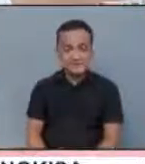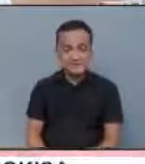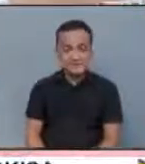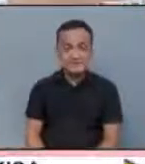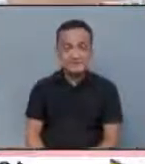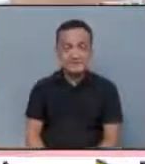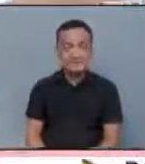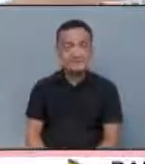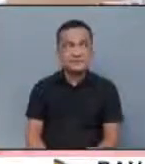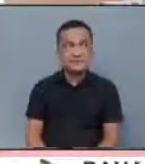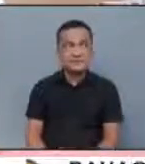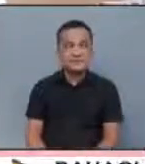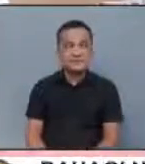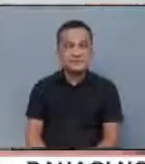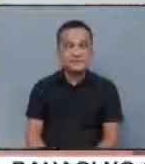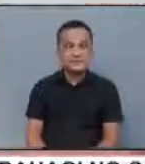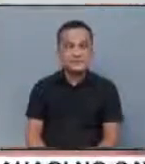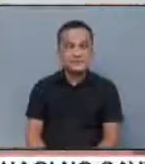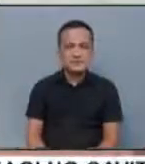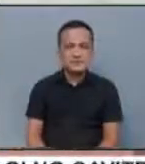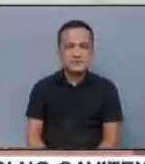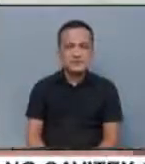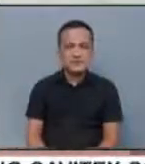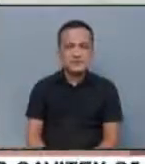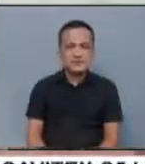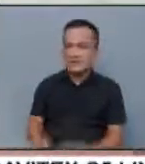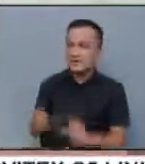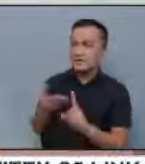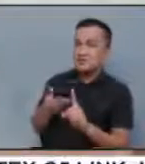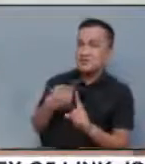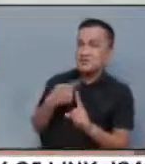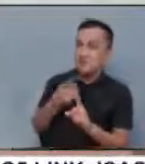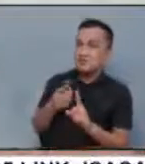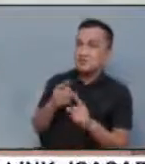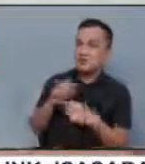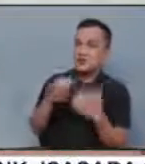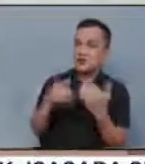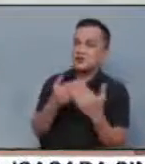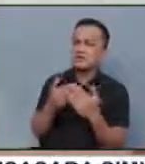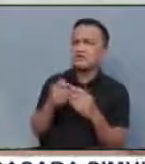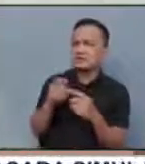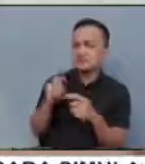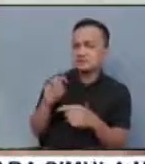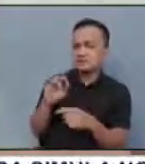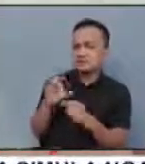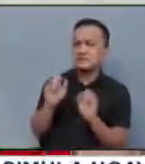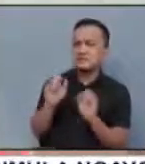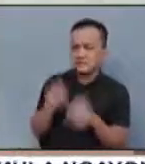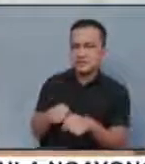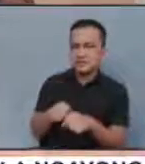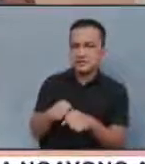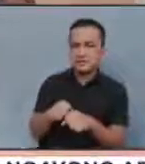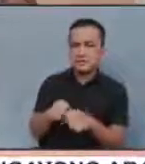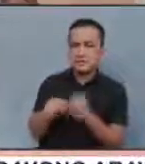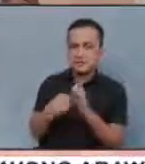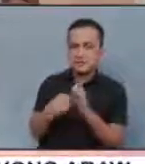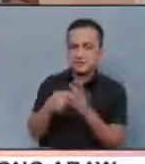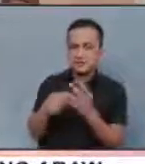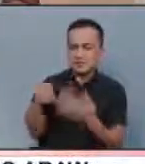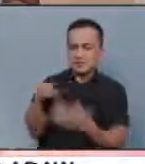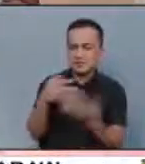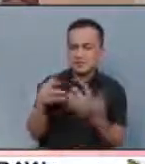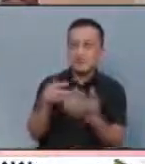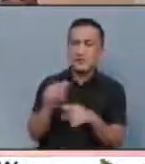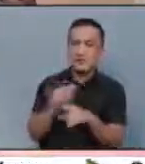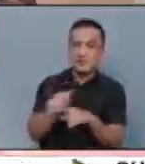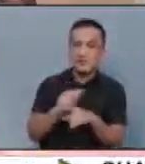Ano po, halos lahat naman po ng tricks niya kasi pag ano po minsan, nagbabanding po kami, parang practice na po